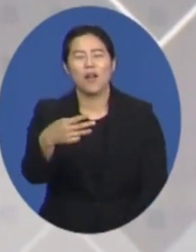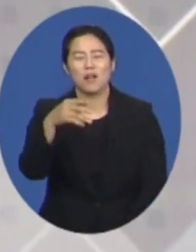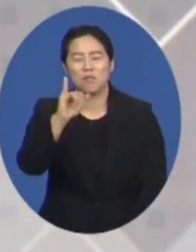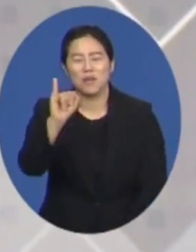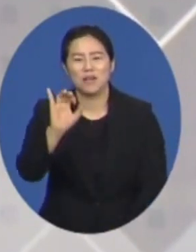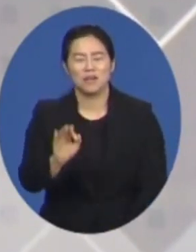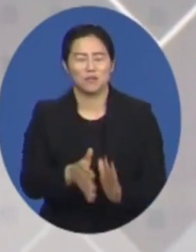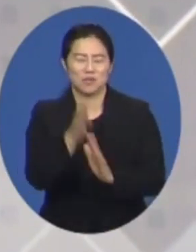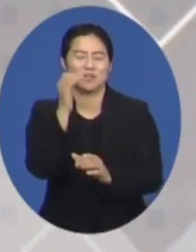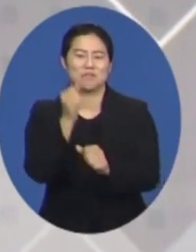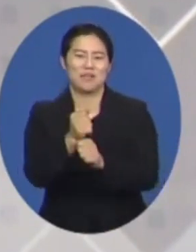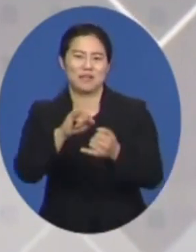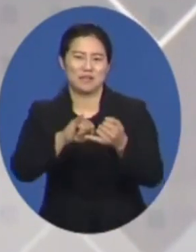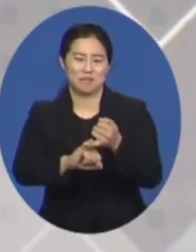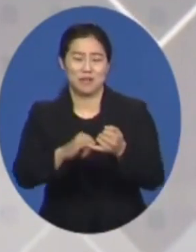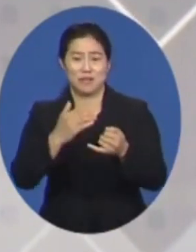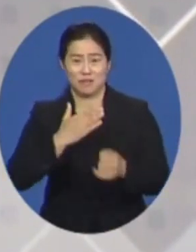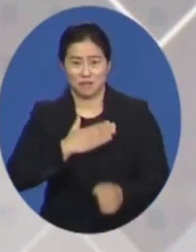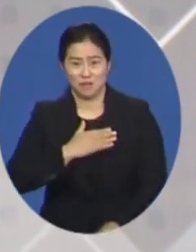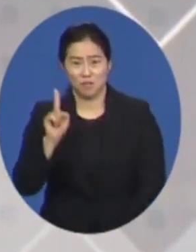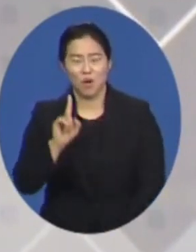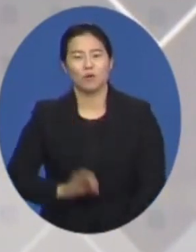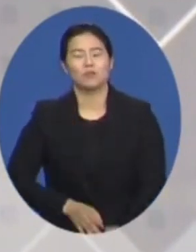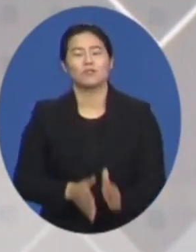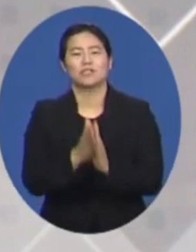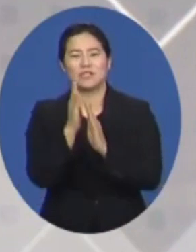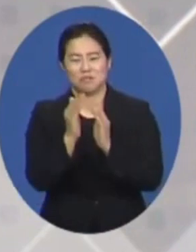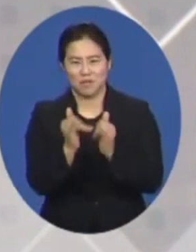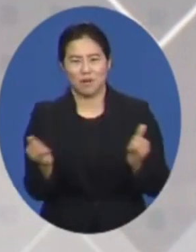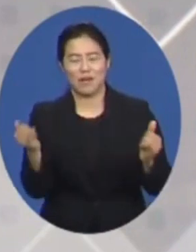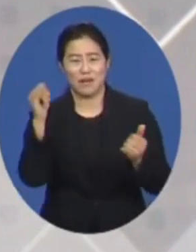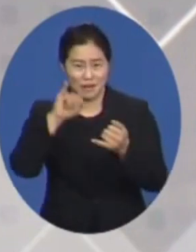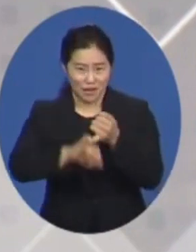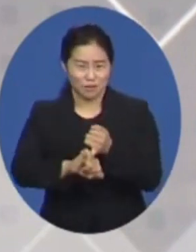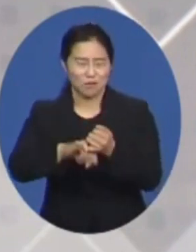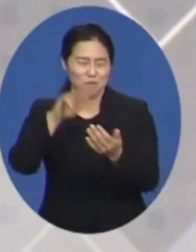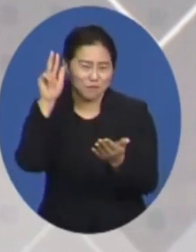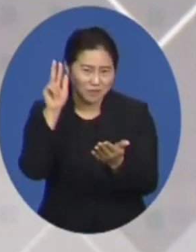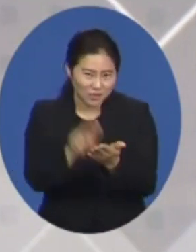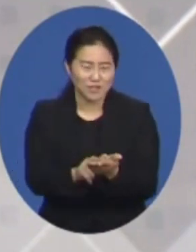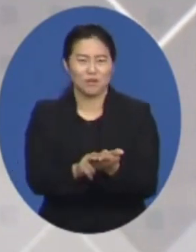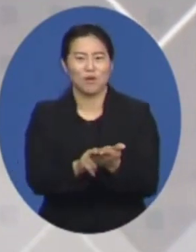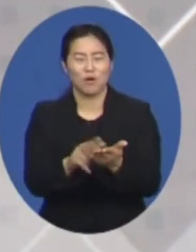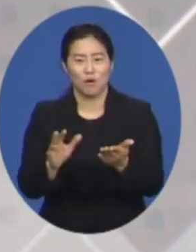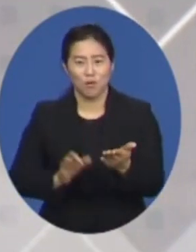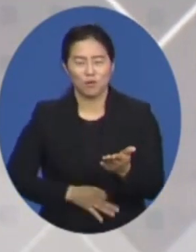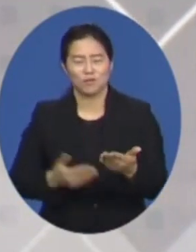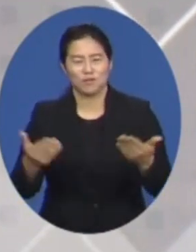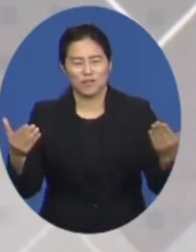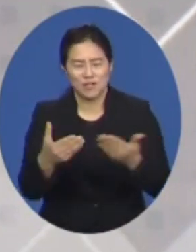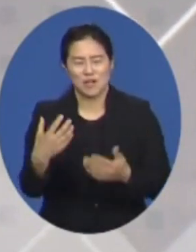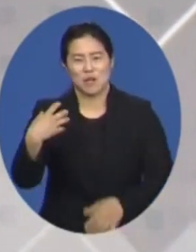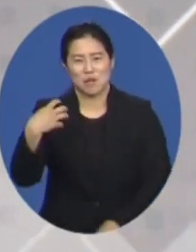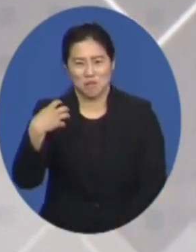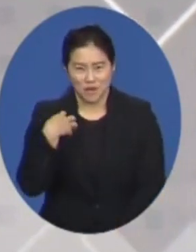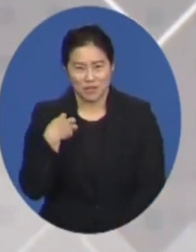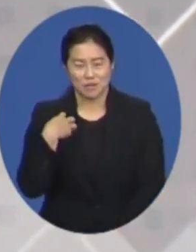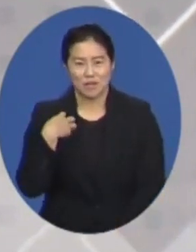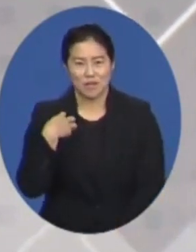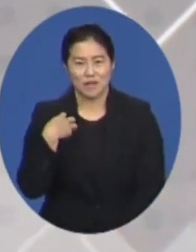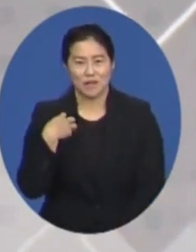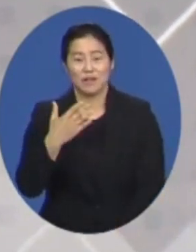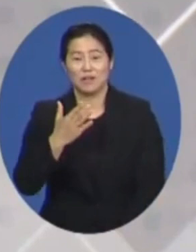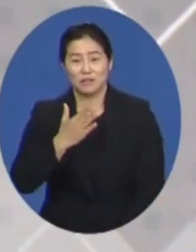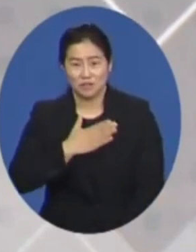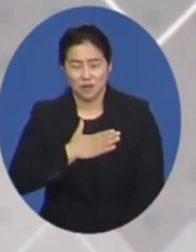좋겠습니다 교 7번 현지 섭은 원주 시민들과의 약속을 꼭 지키고 원주 일꾼이 되겠습니다 기호